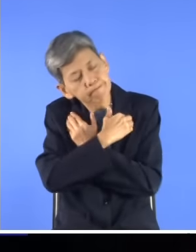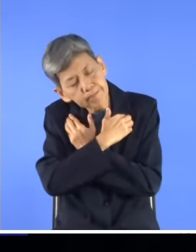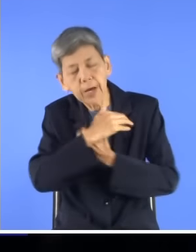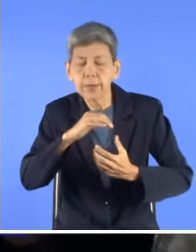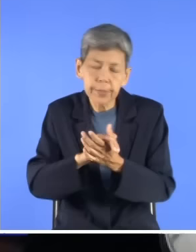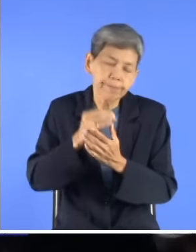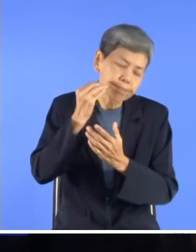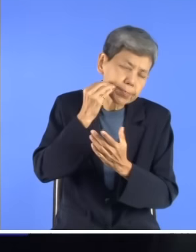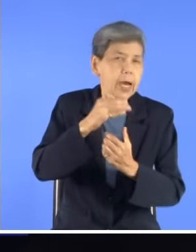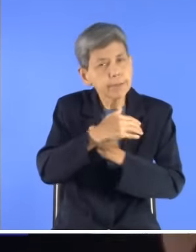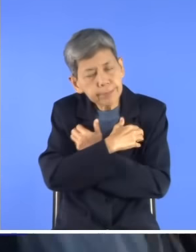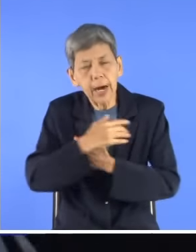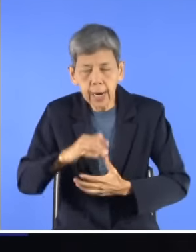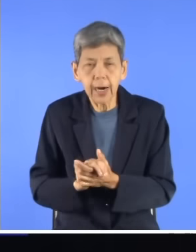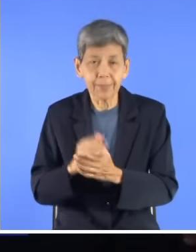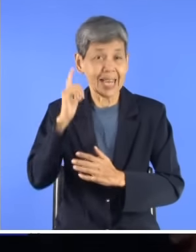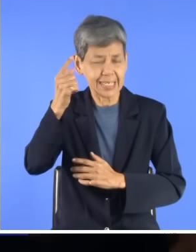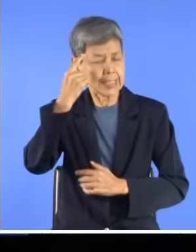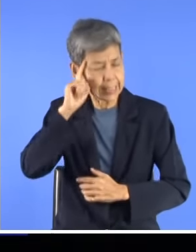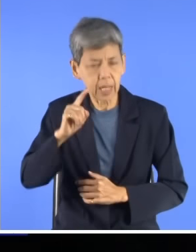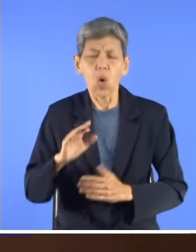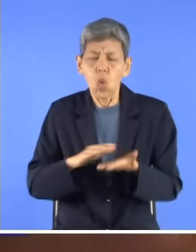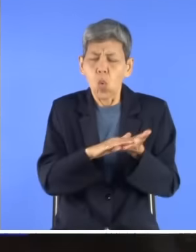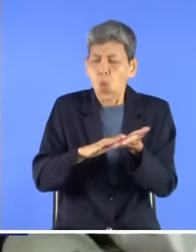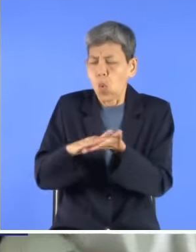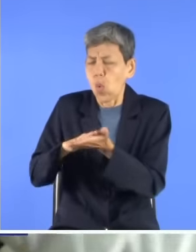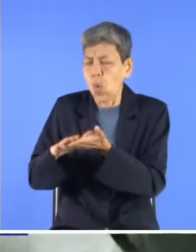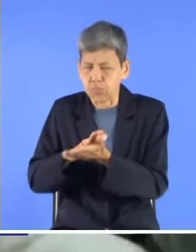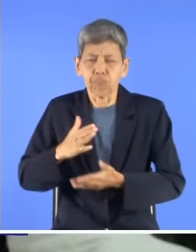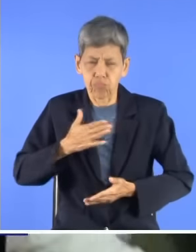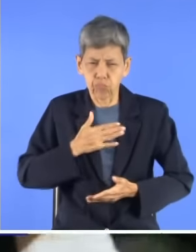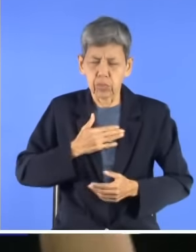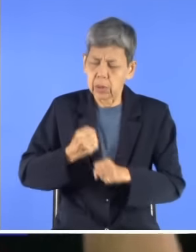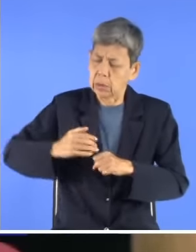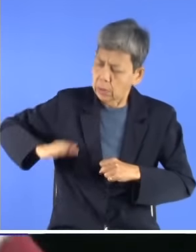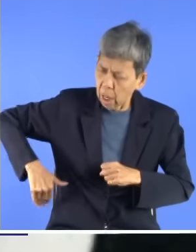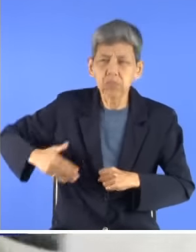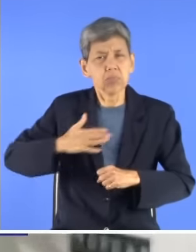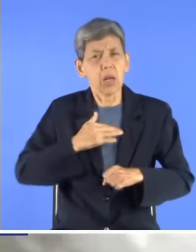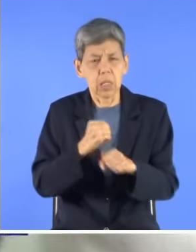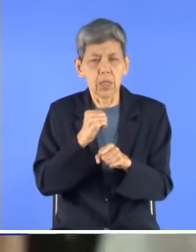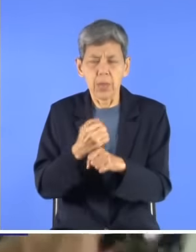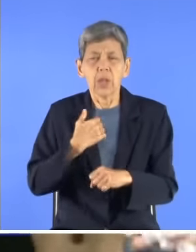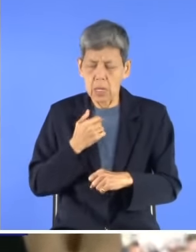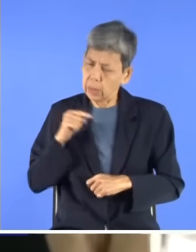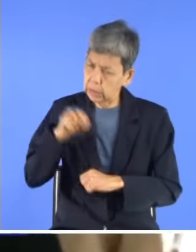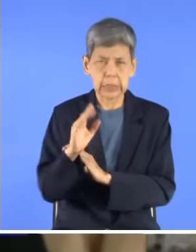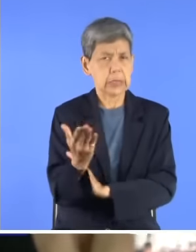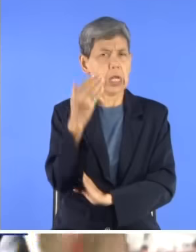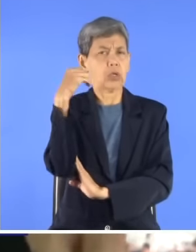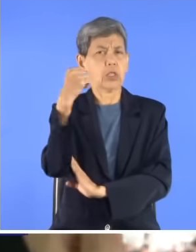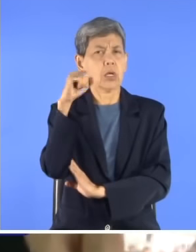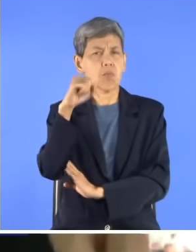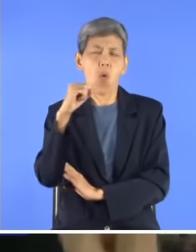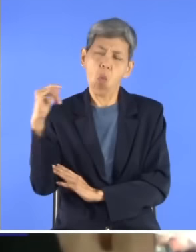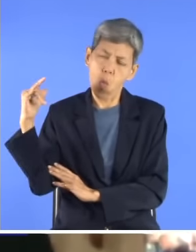ด้วยความคิดถึงนายทักษิณก็ได้ขอโทษชาวบ้านบอกว่าเนี่ยมาช้าคือปกติจะต้องมาเดินทางมาถึง10โมงแต่ว่าเดินท